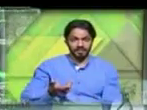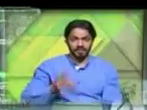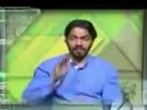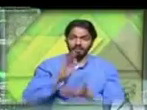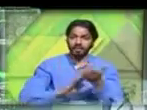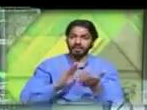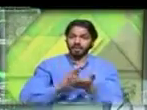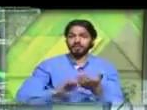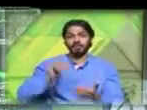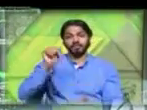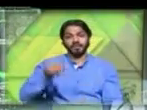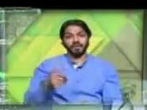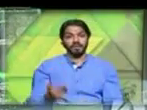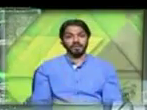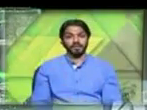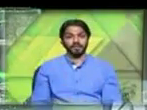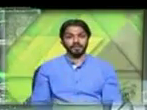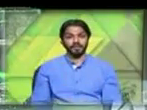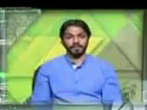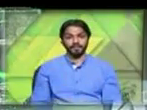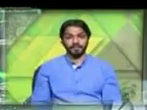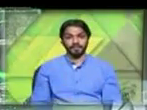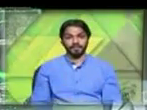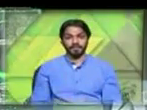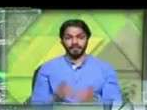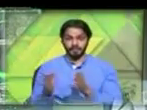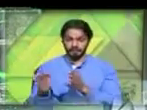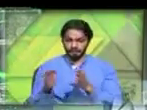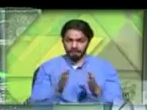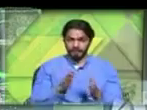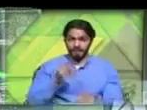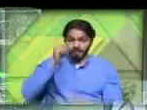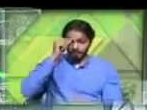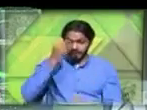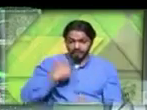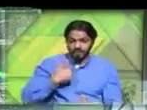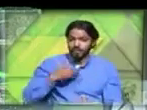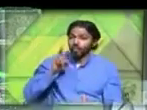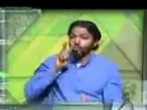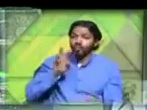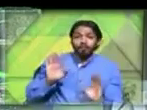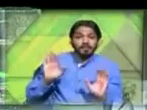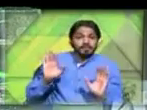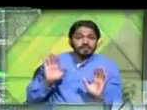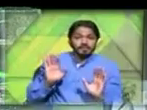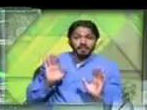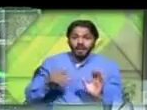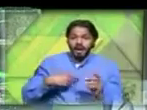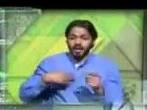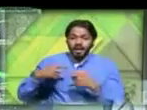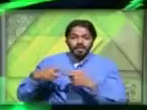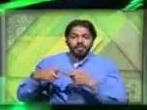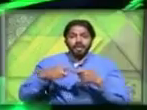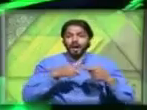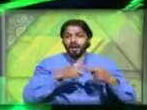كفى بالمرء إثما أن الله يبارك فيك ويفتح عليك، كفى بالمرء إثما أن يحدث بكل ما